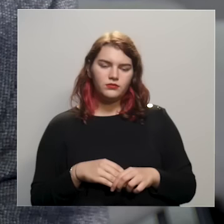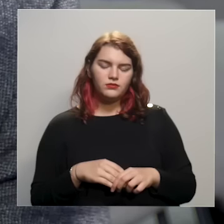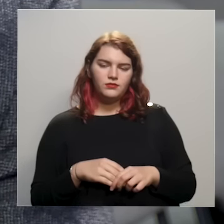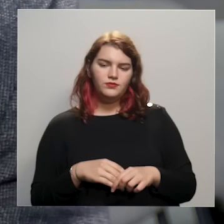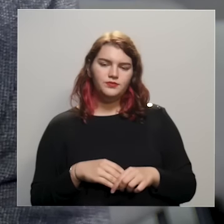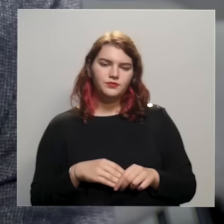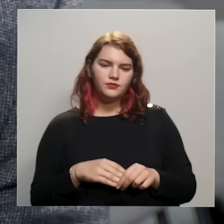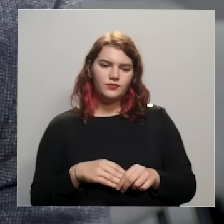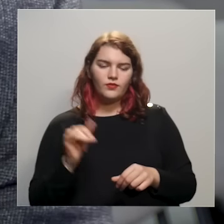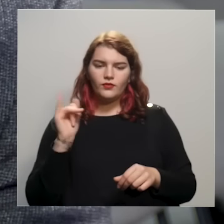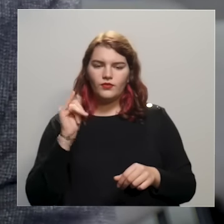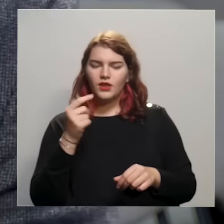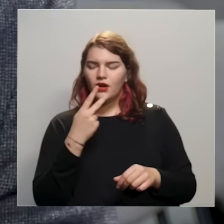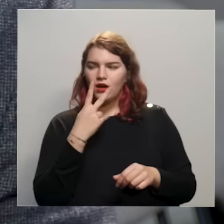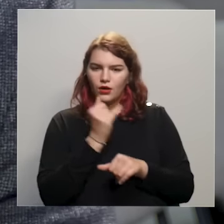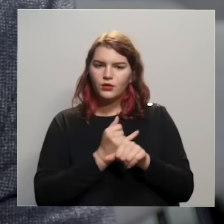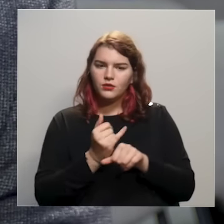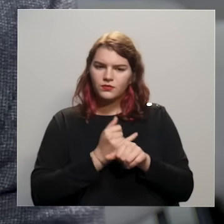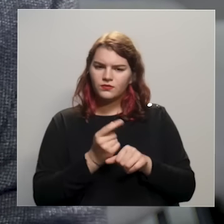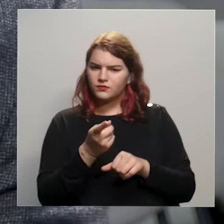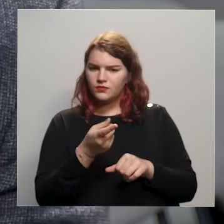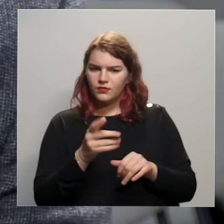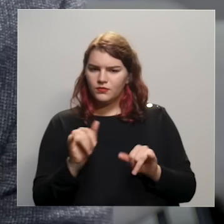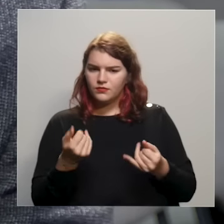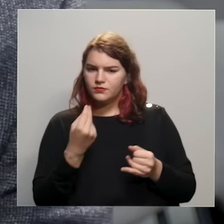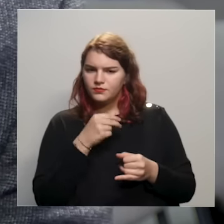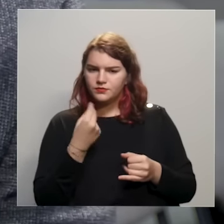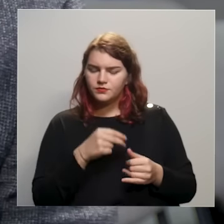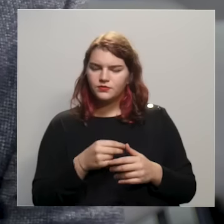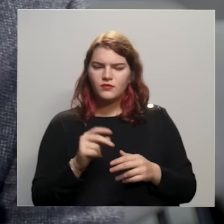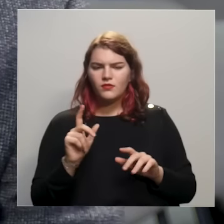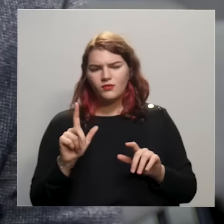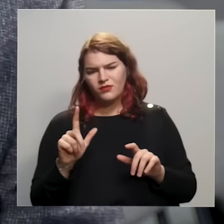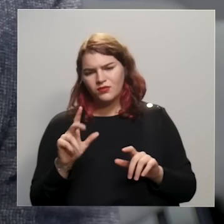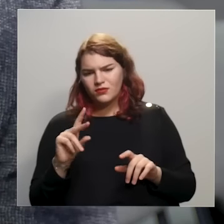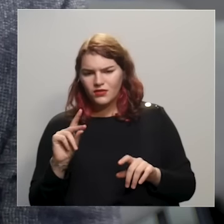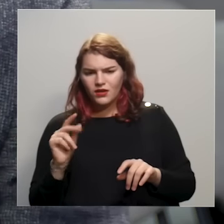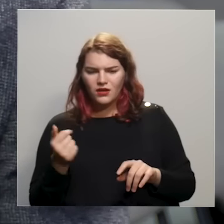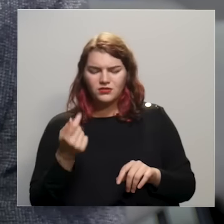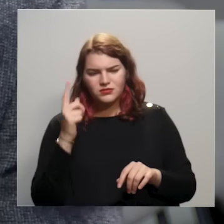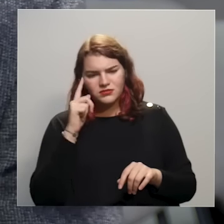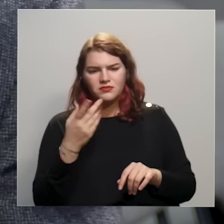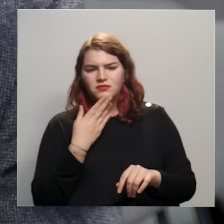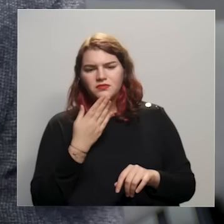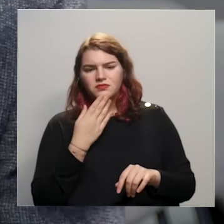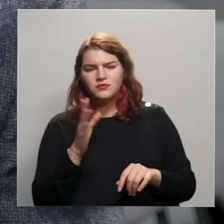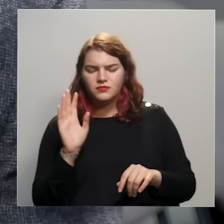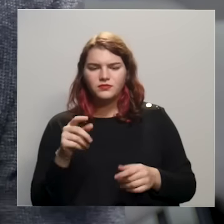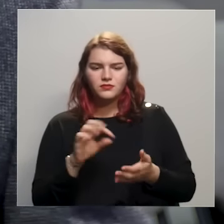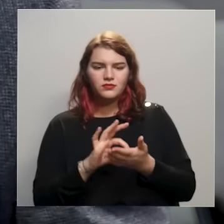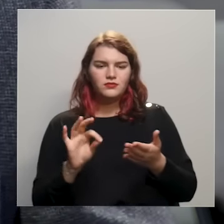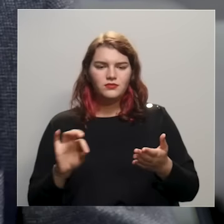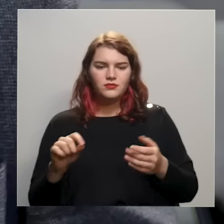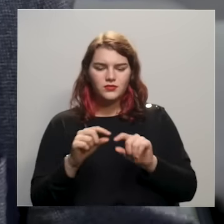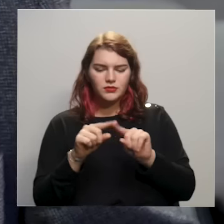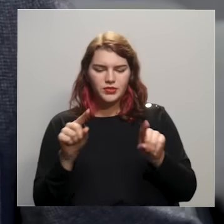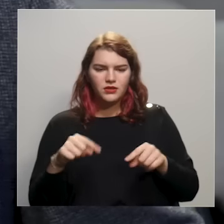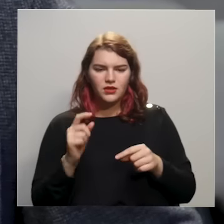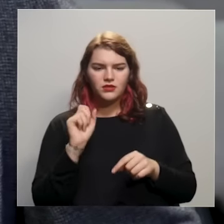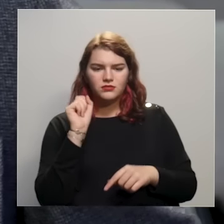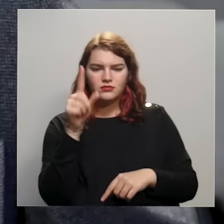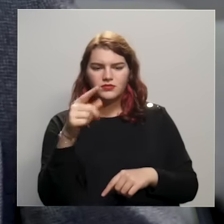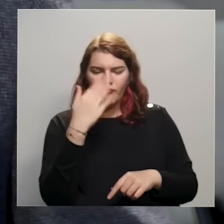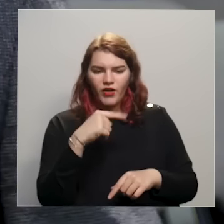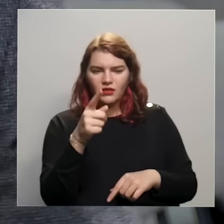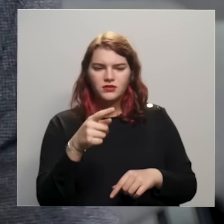atunci cineva m-a observat. S-a întâmplat ceva? Zic, da, știți, eu vreau. Nu e problemă, a scris un bilet și l-a dat în față.